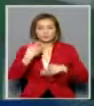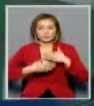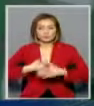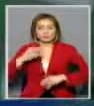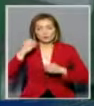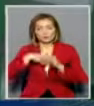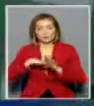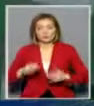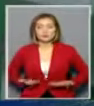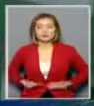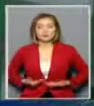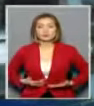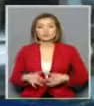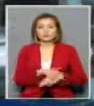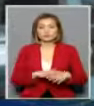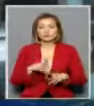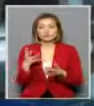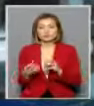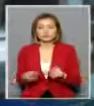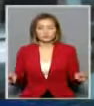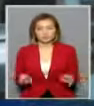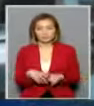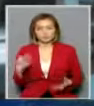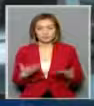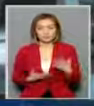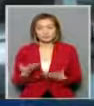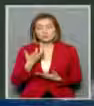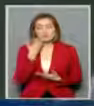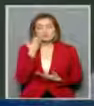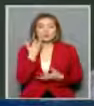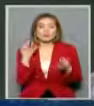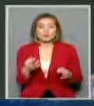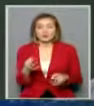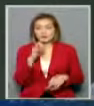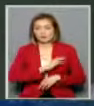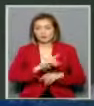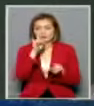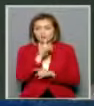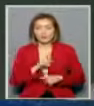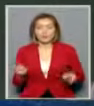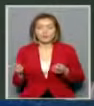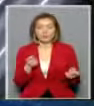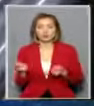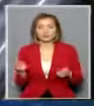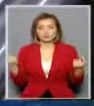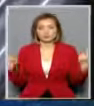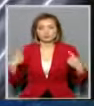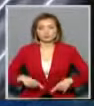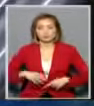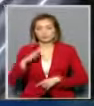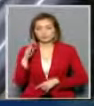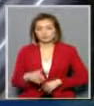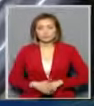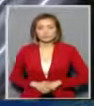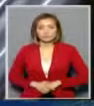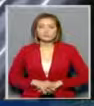для улучшения благосостояния народа. Однако, если ею не смогут правильно воспользоваться власти имущие, то она приведет к